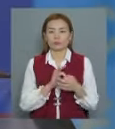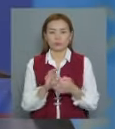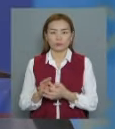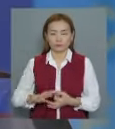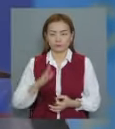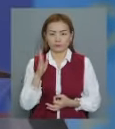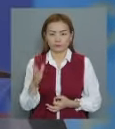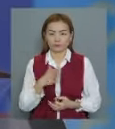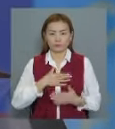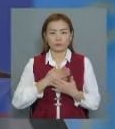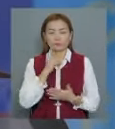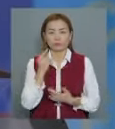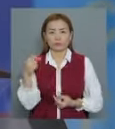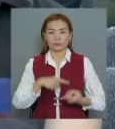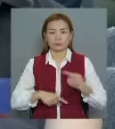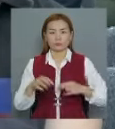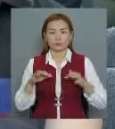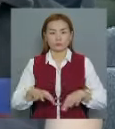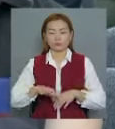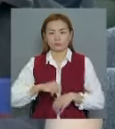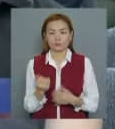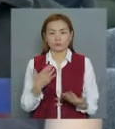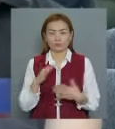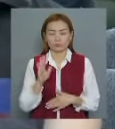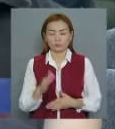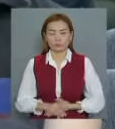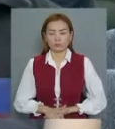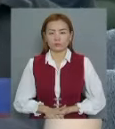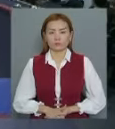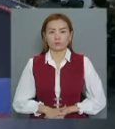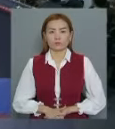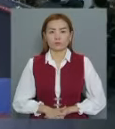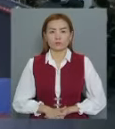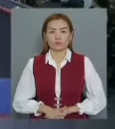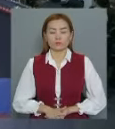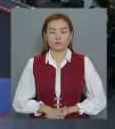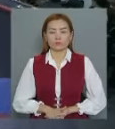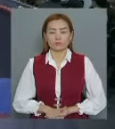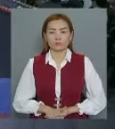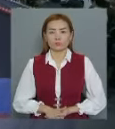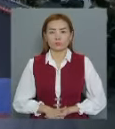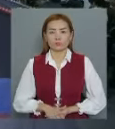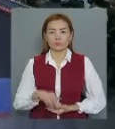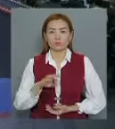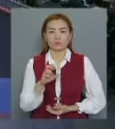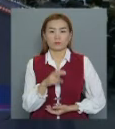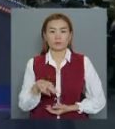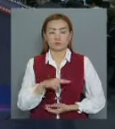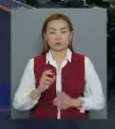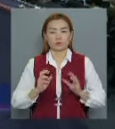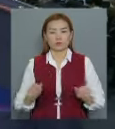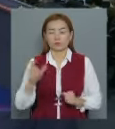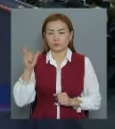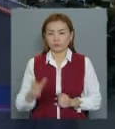арттыру. Белсенді жастар арасында іскерлік достық байланыс орнату. Махамбет Өтемісұлы атамыз жаугершілік заманның батыры болып